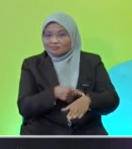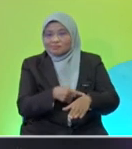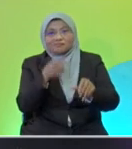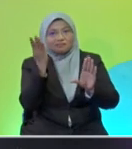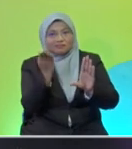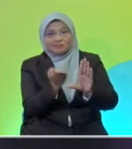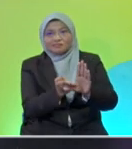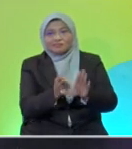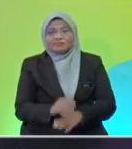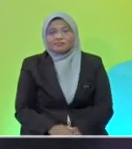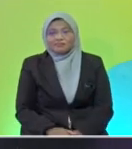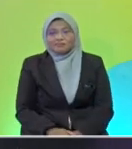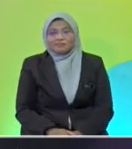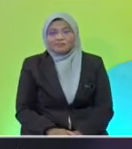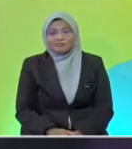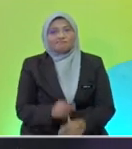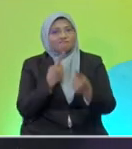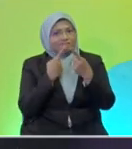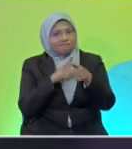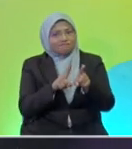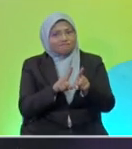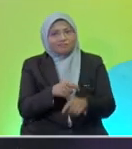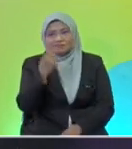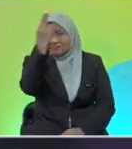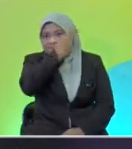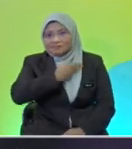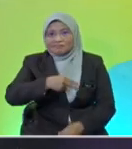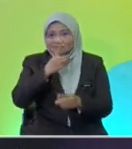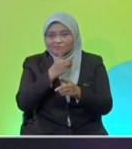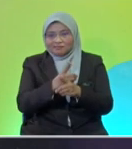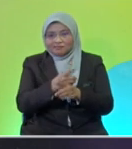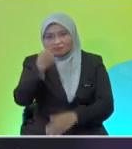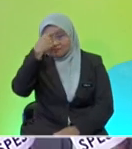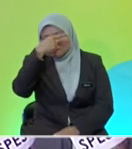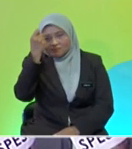dan gantikan jawabannya di depan oke